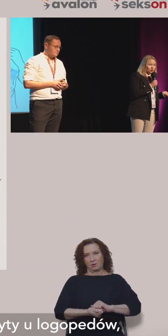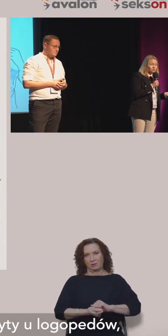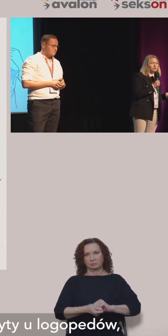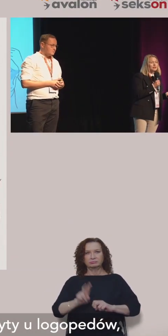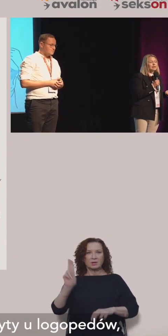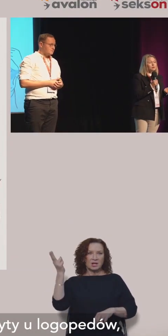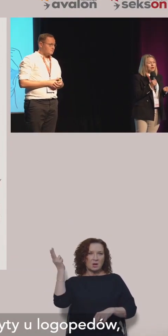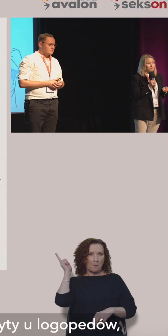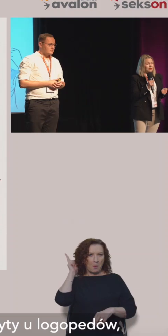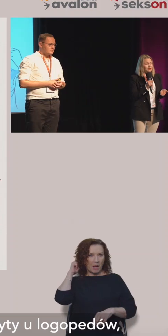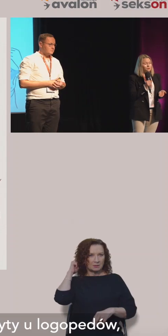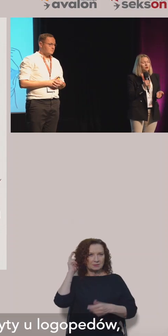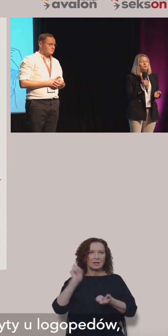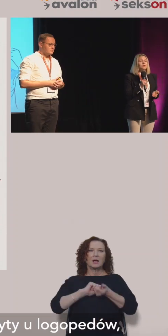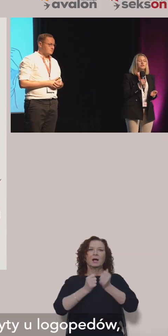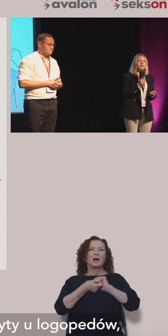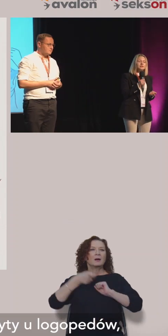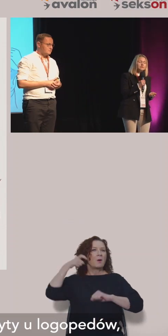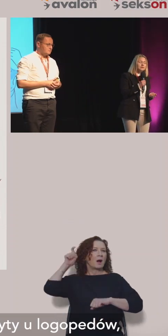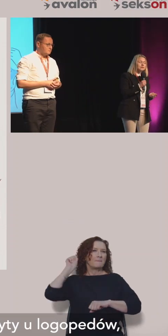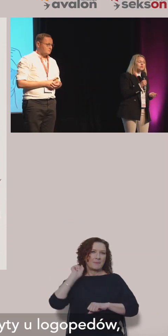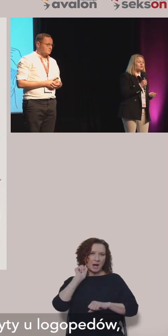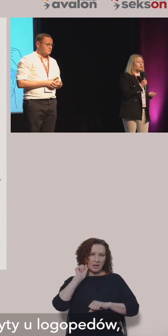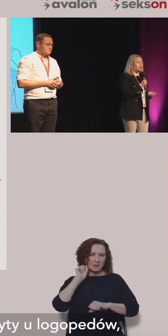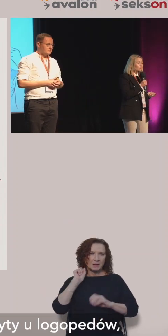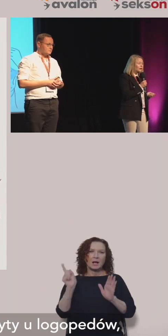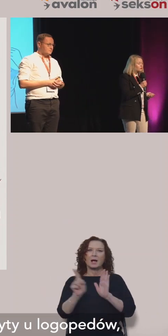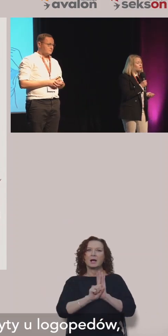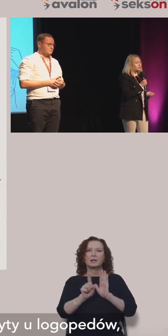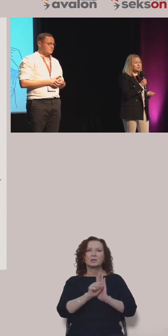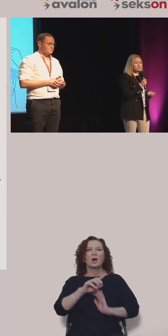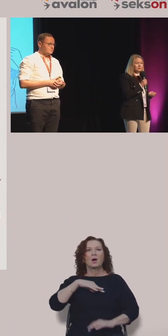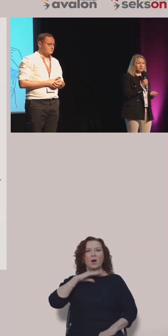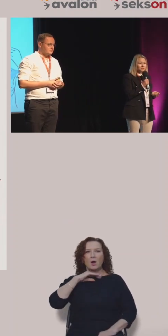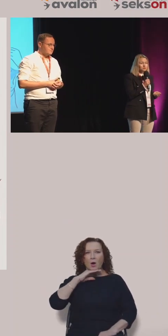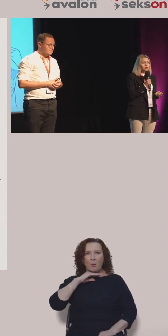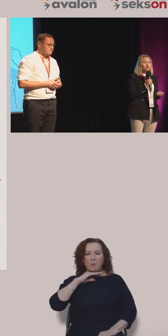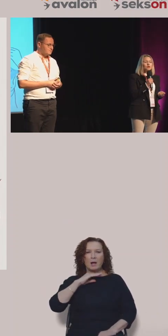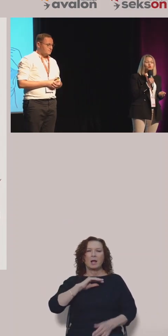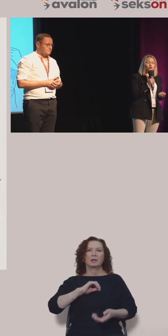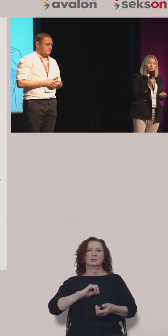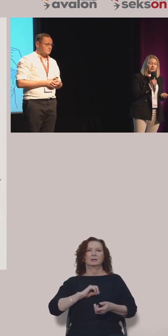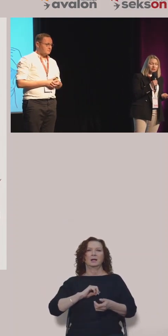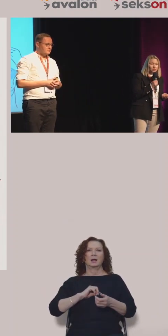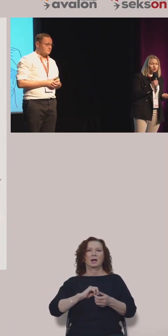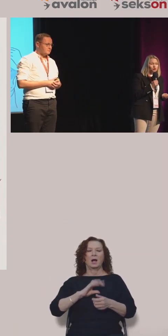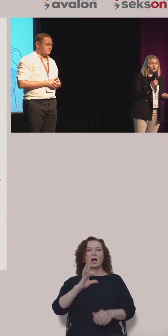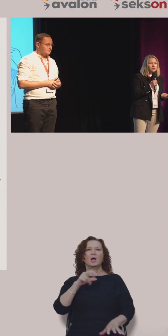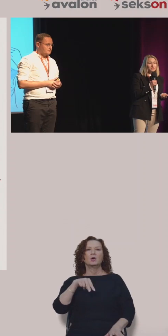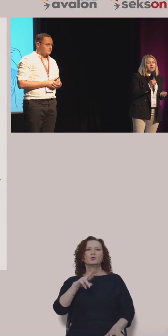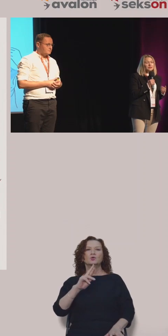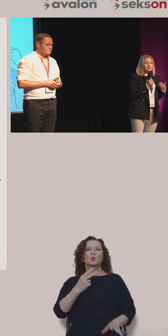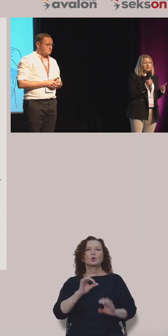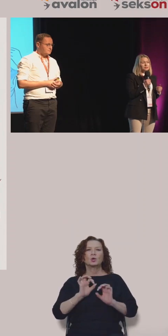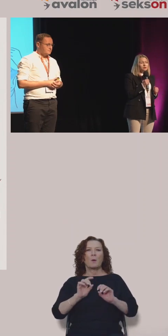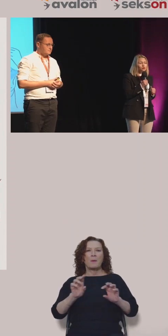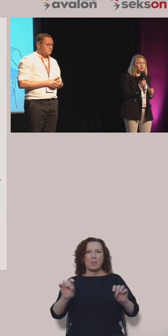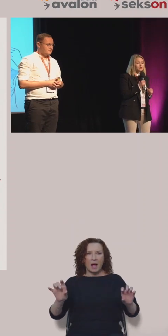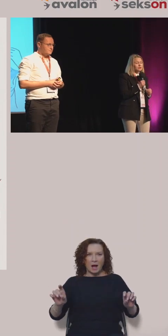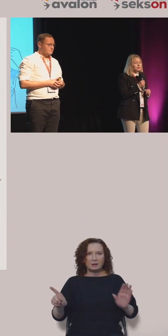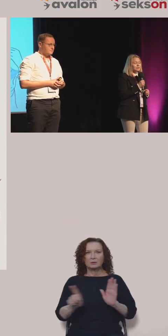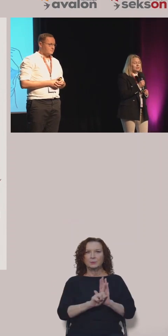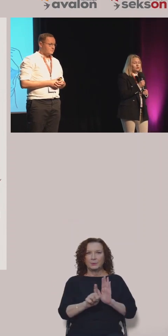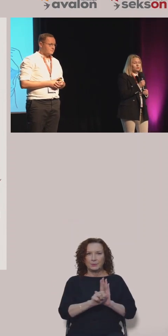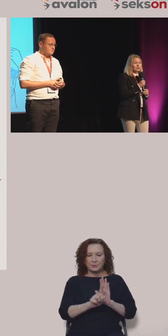implant słuchowy, albo aparat słuchowy, częste wizyty u logopedów, częste wizyty u surdopedagogów. Taki jest